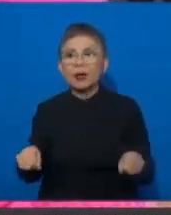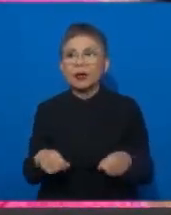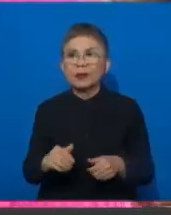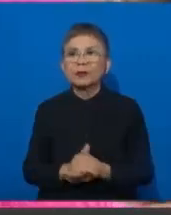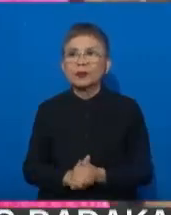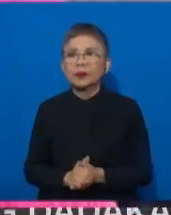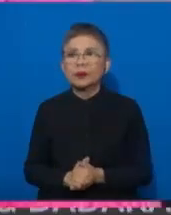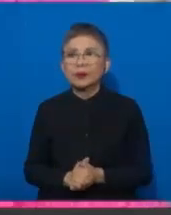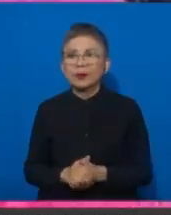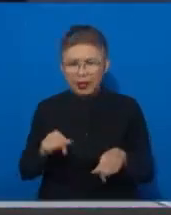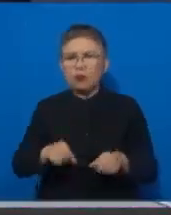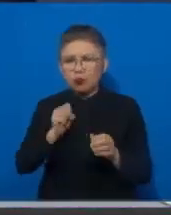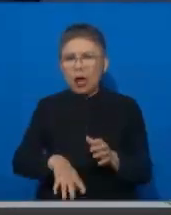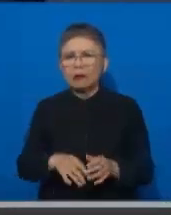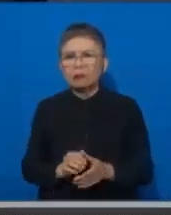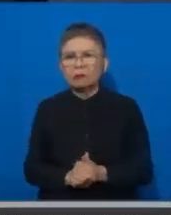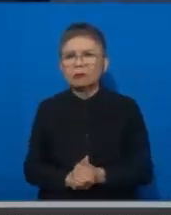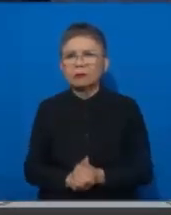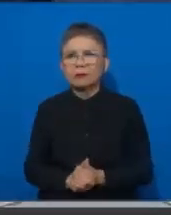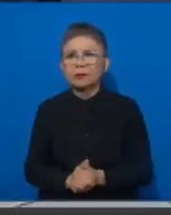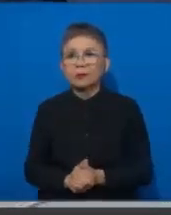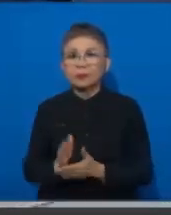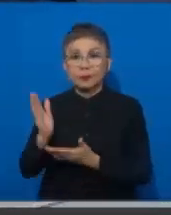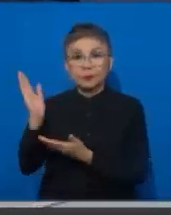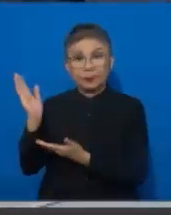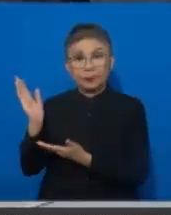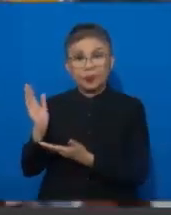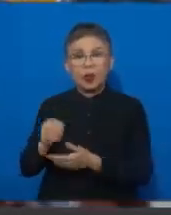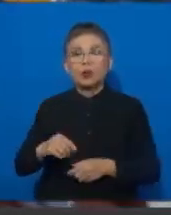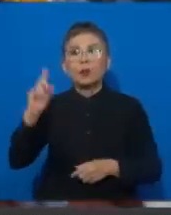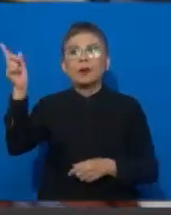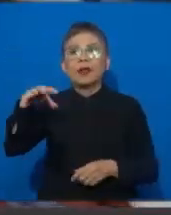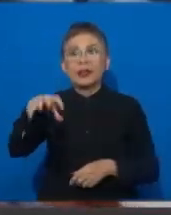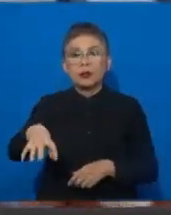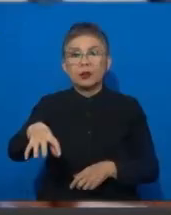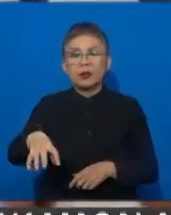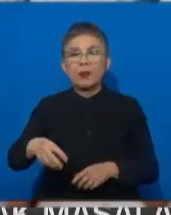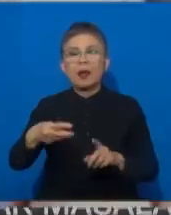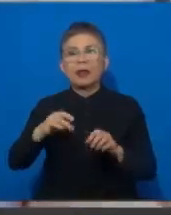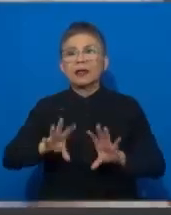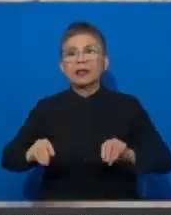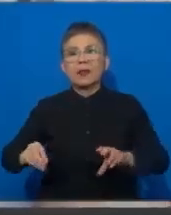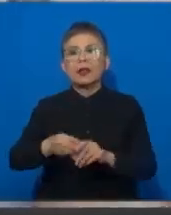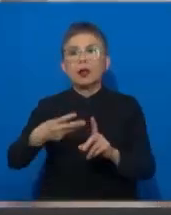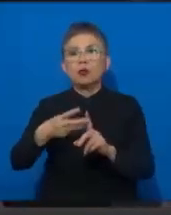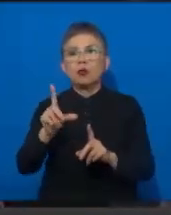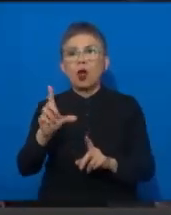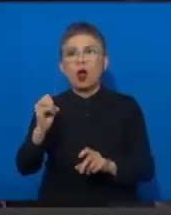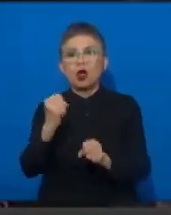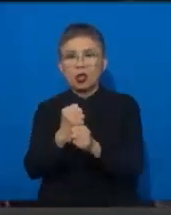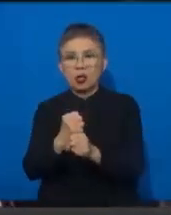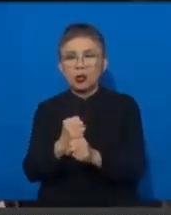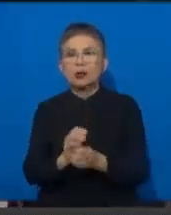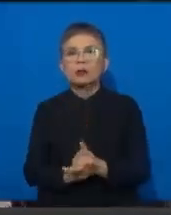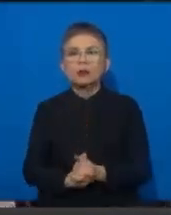minyak. Cukup murah ya, Bu? Ya, murah. Operasi pasar murah ini digelar pemerintah setempat bersama Bulog untuk menstabilkan harga barang kebutuhan